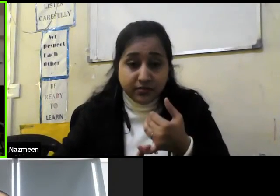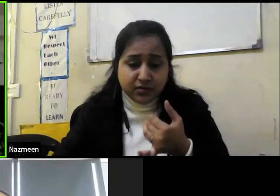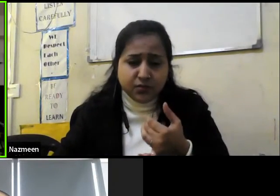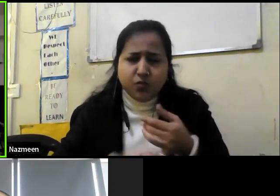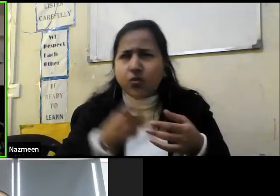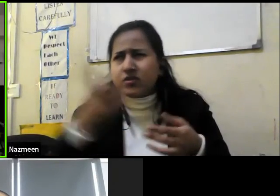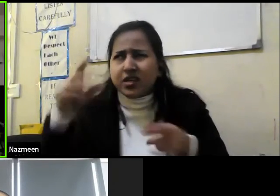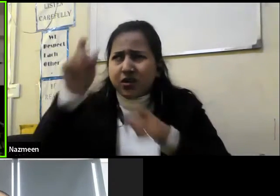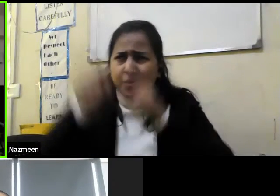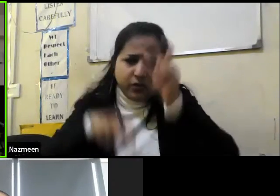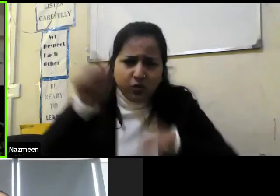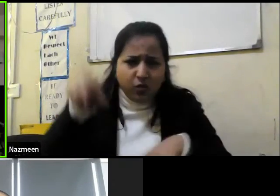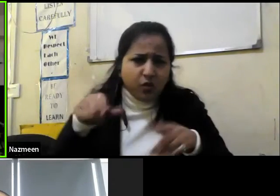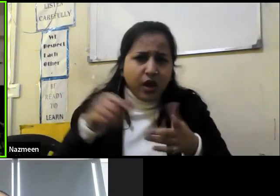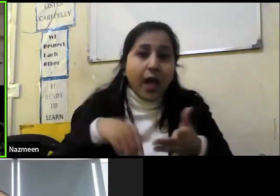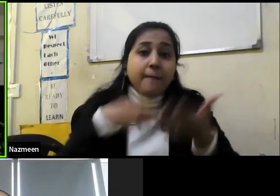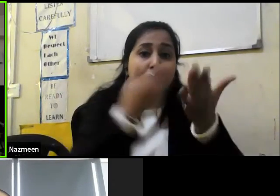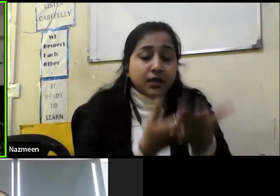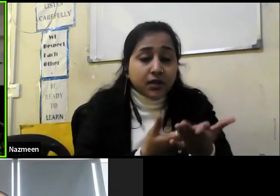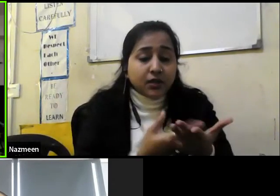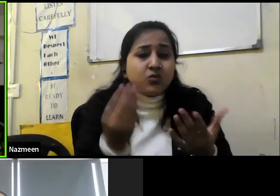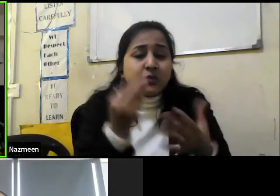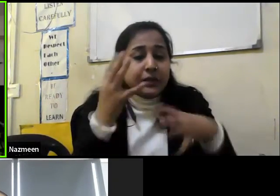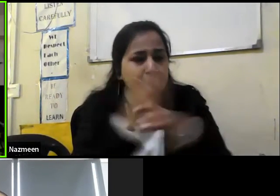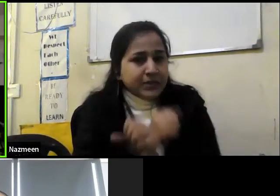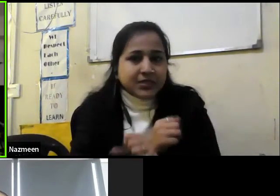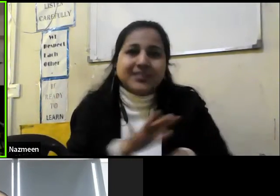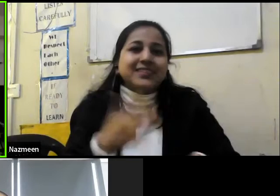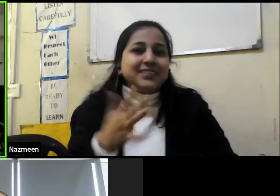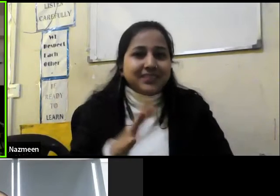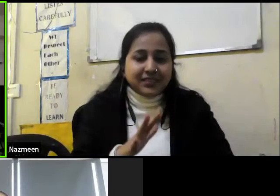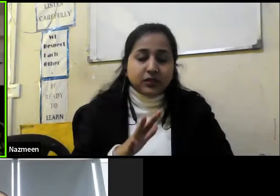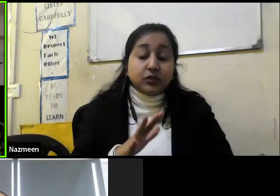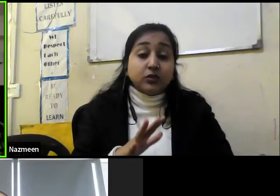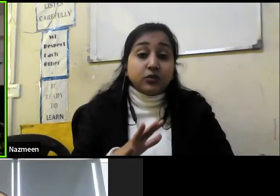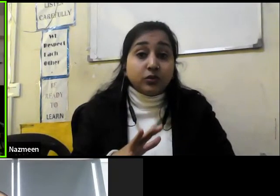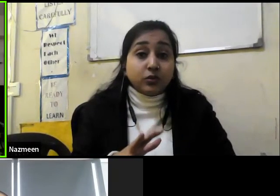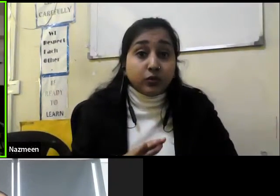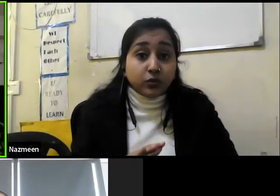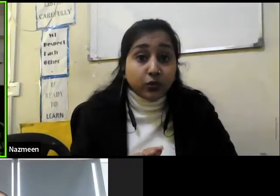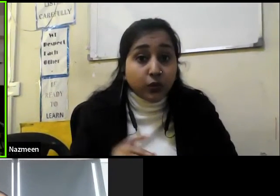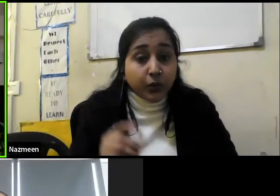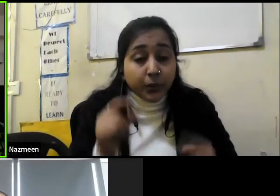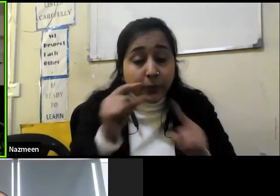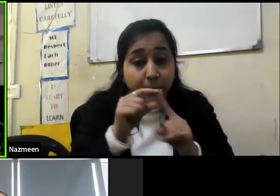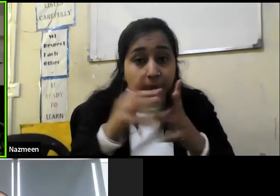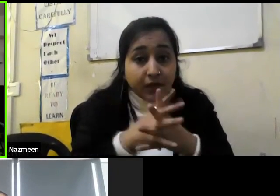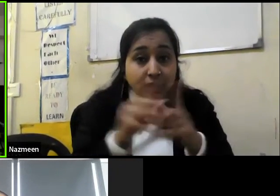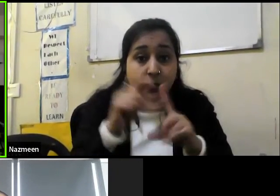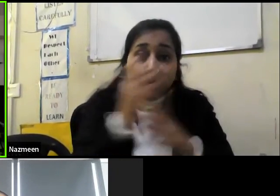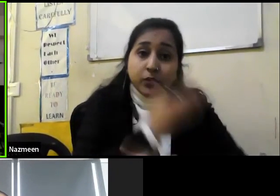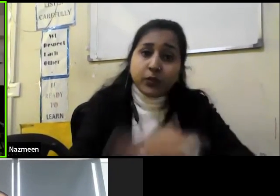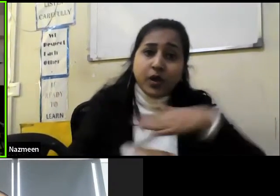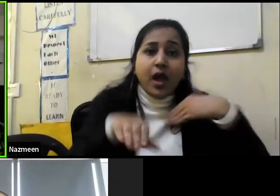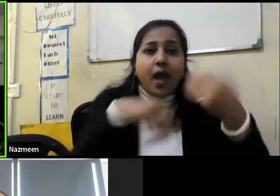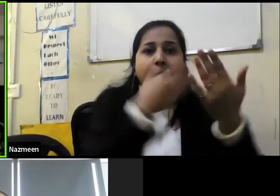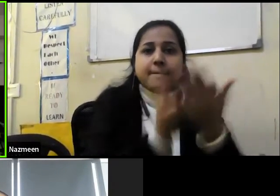कुछ चीज मिस आउट हो जाए एंड फ्रॉम पीपल विद डिसेबिलिटीज, बट अगर वो पीपल विद डिसेबिलिटीज कैन अप्लाई एंड गेट योर अटेंशन